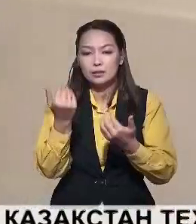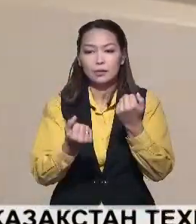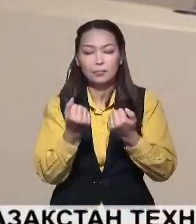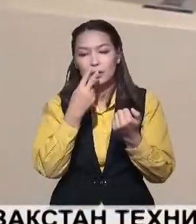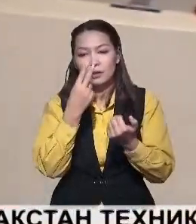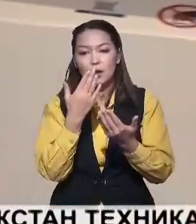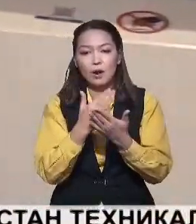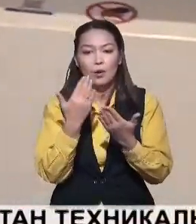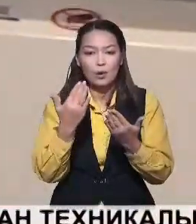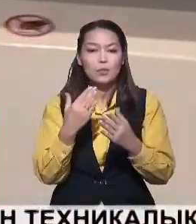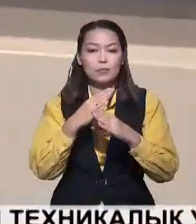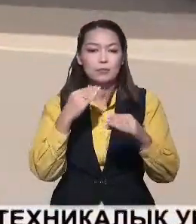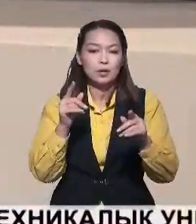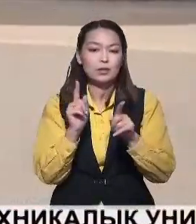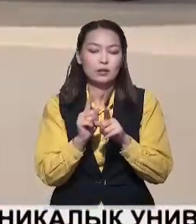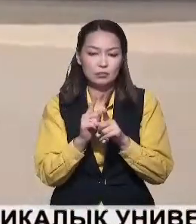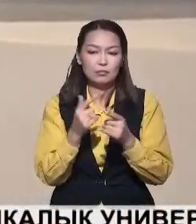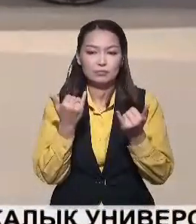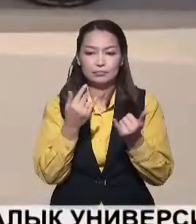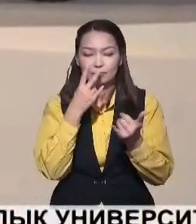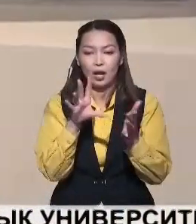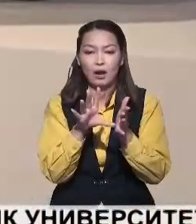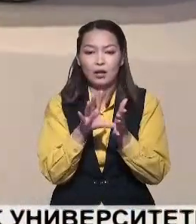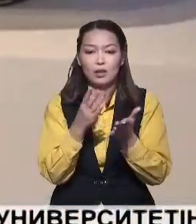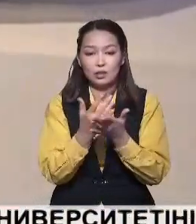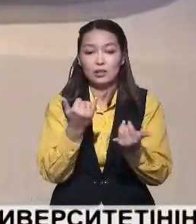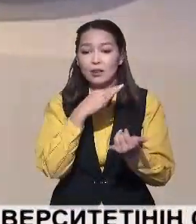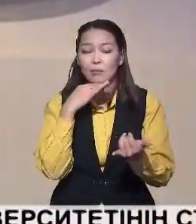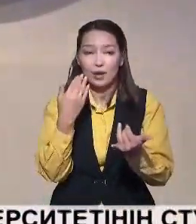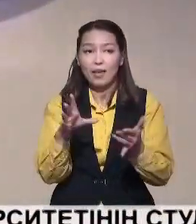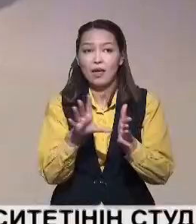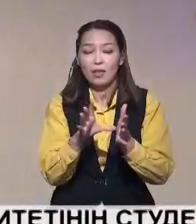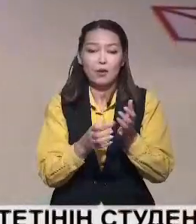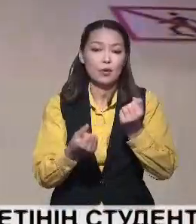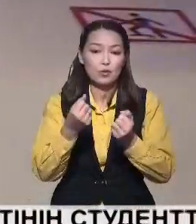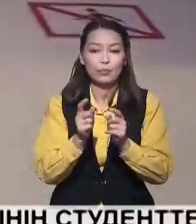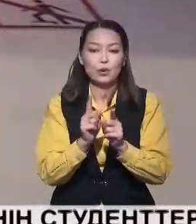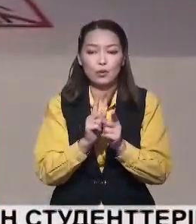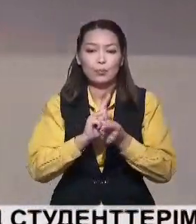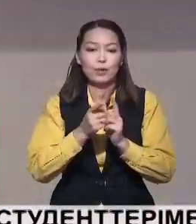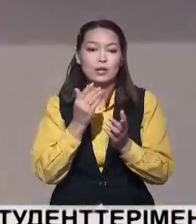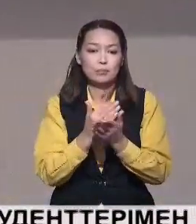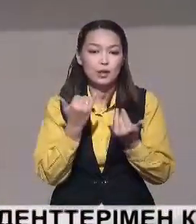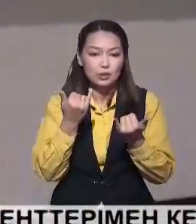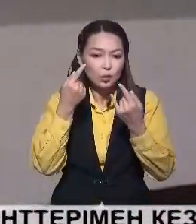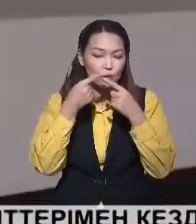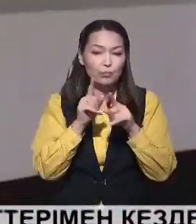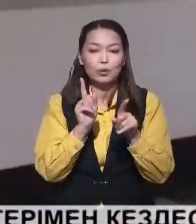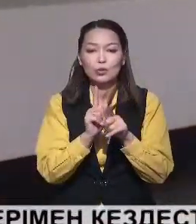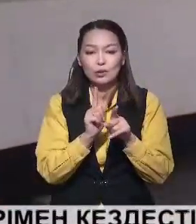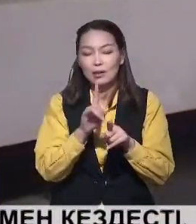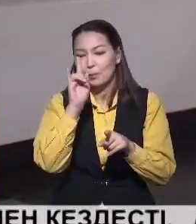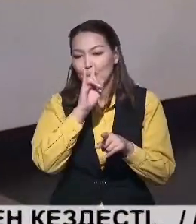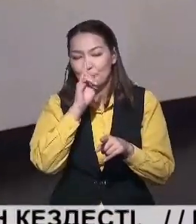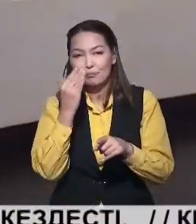байқағандай сәуледен қуат жинайтын панельдермен жабдықталған. Қазір көпшілік осындай электрокарларға көшіп жатыр, себебі жанармаймен жүйткейтін темір